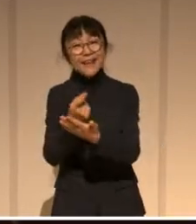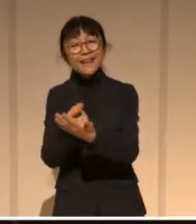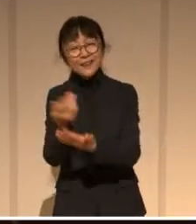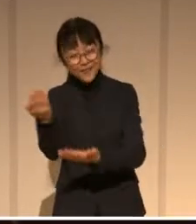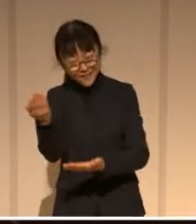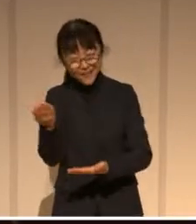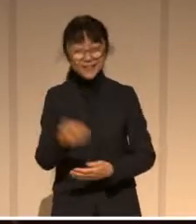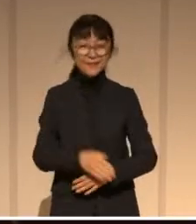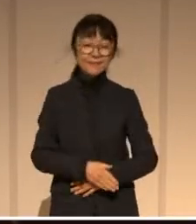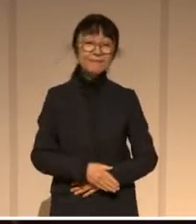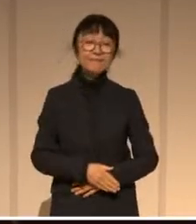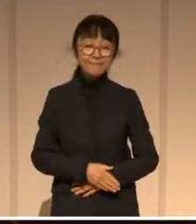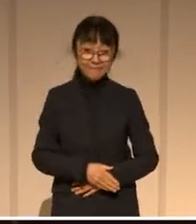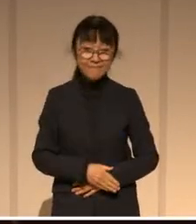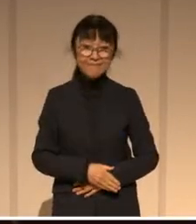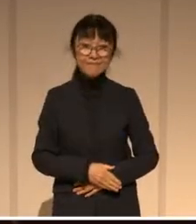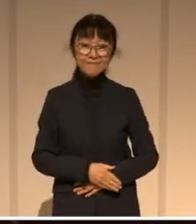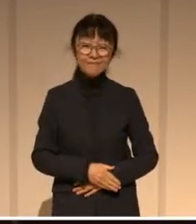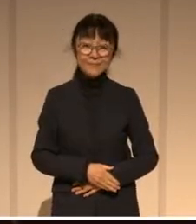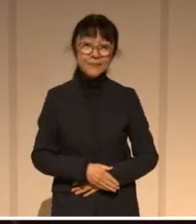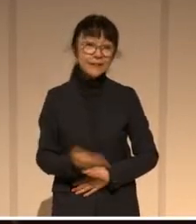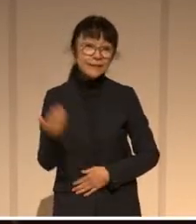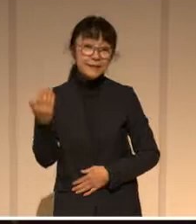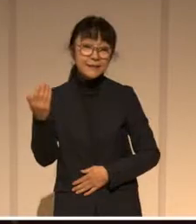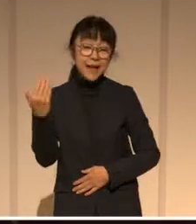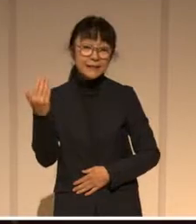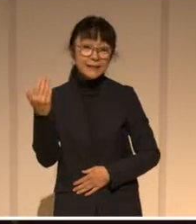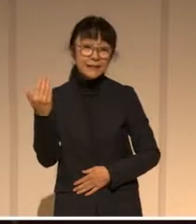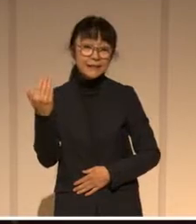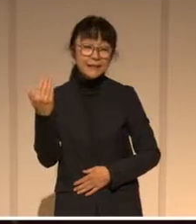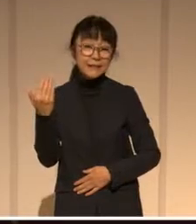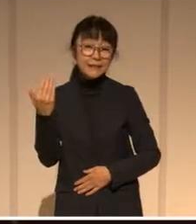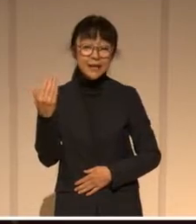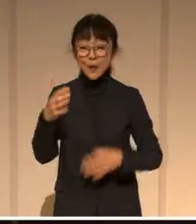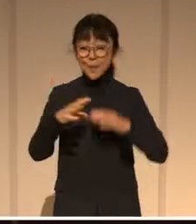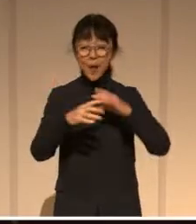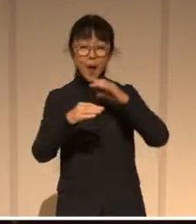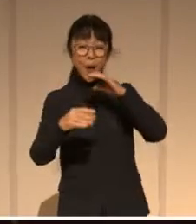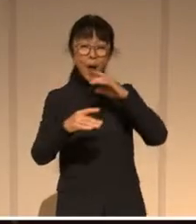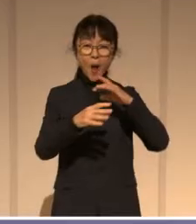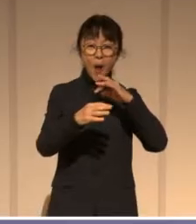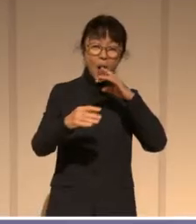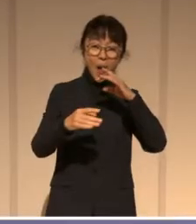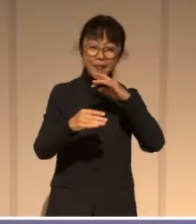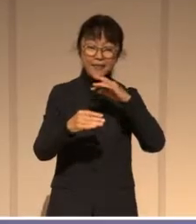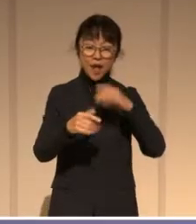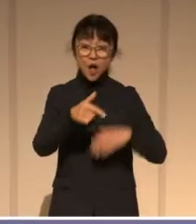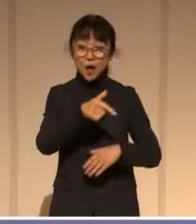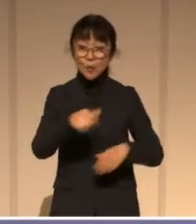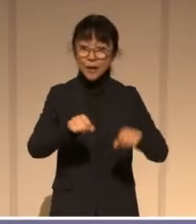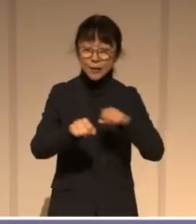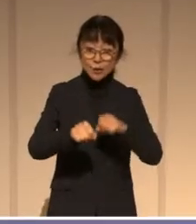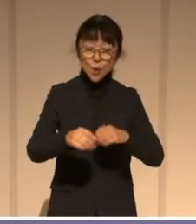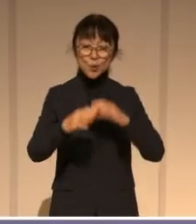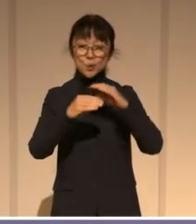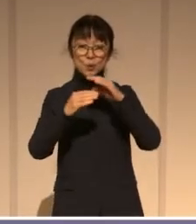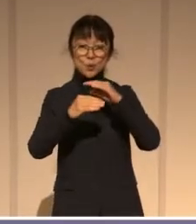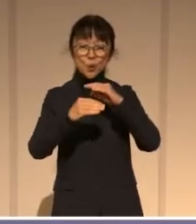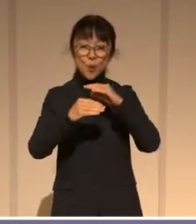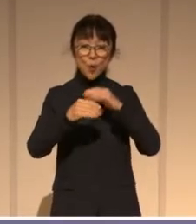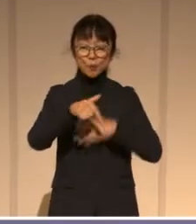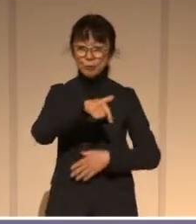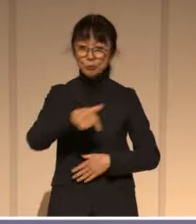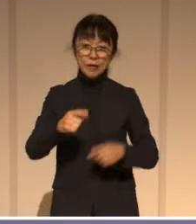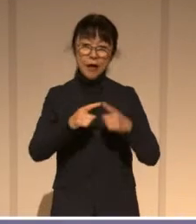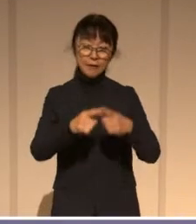ティですね先ほどもね ufo ニームを演奏していただきましたけれども部活動吹奏楽部ということで